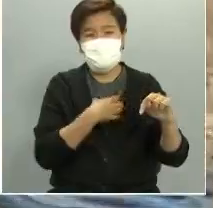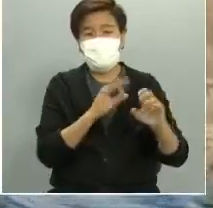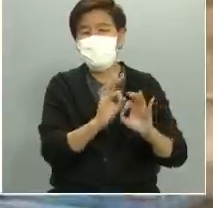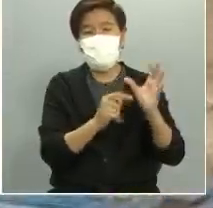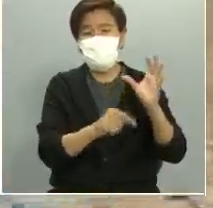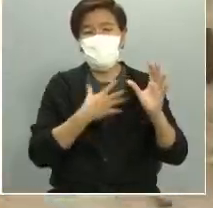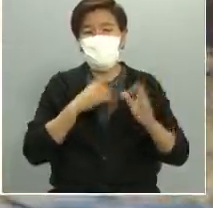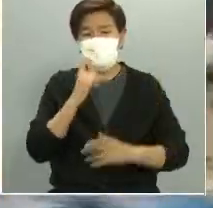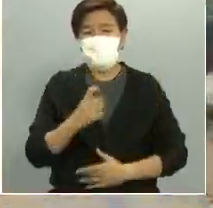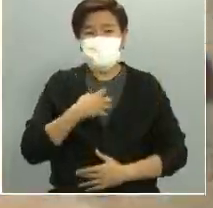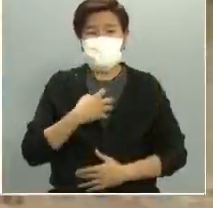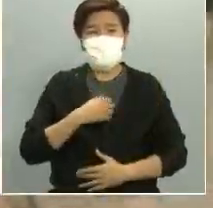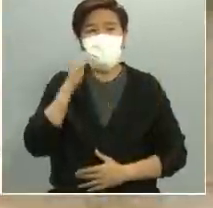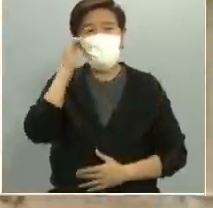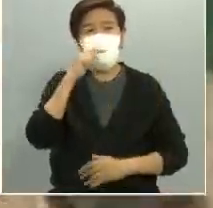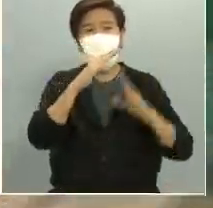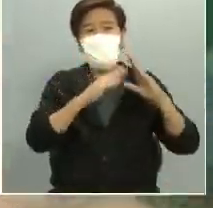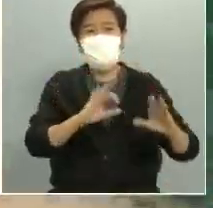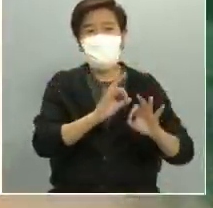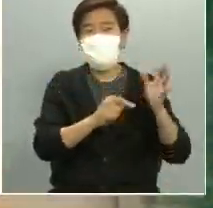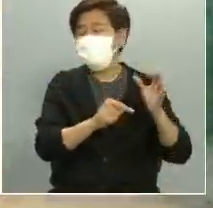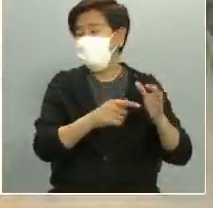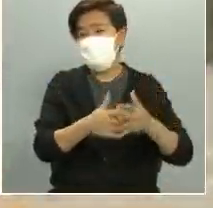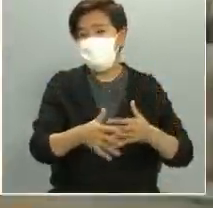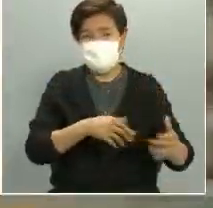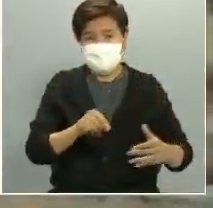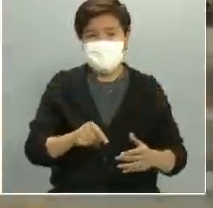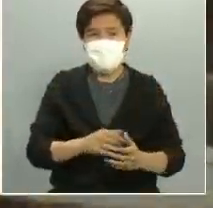องไหมเนี่ย คุณพ่อไม่เอาเรื่องค่ะบอกว่าอยากให้เอาตัวลู